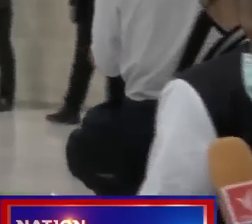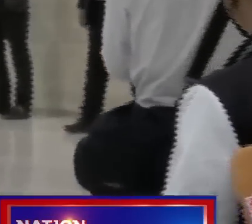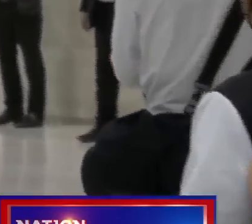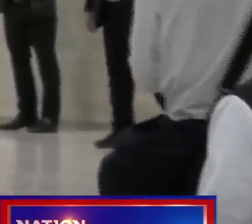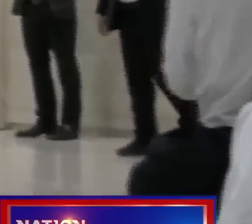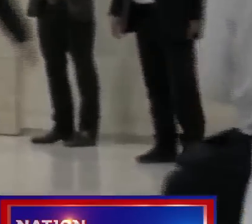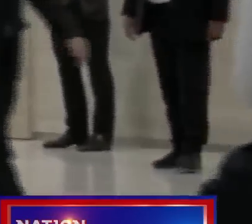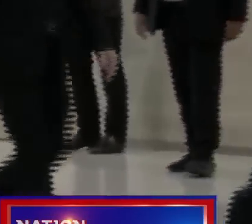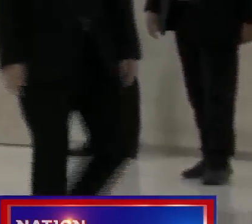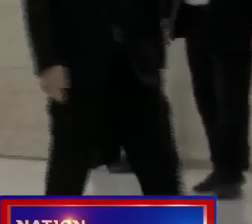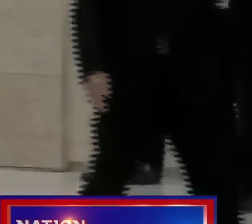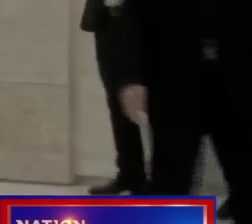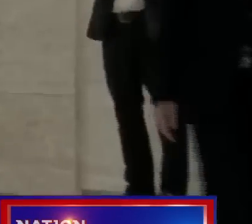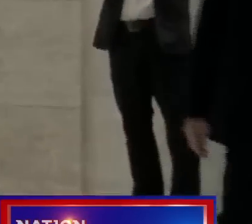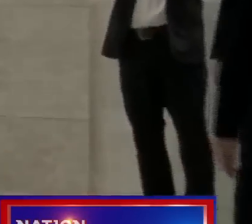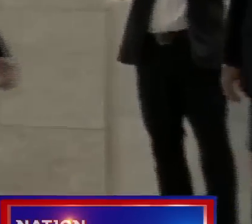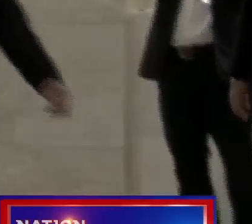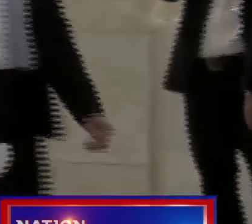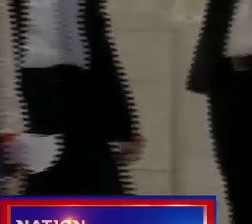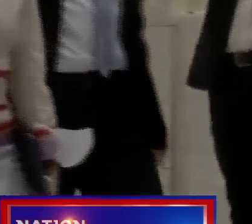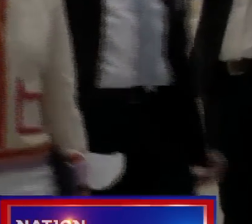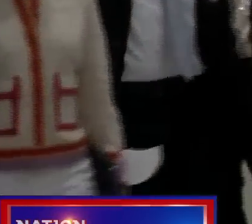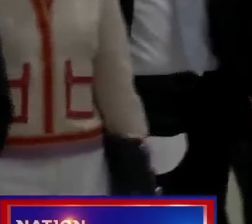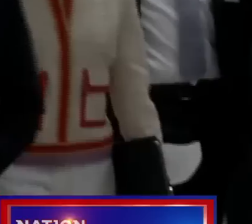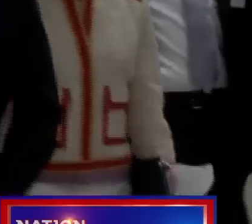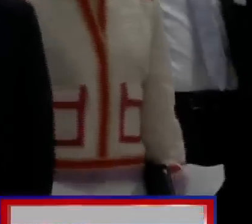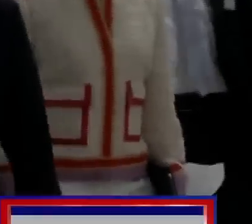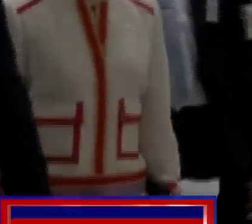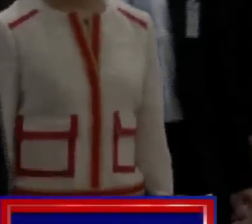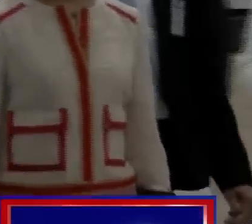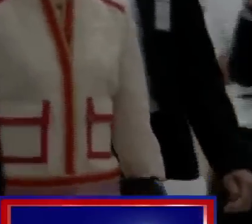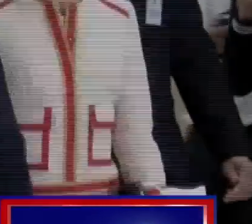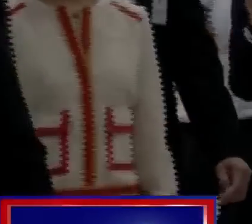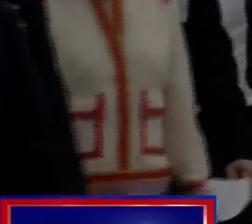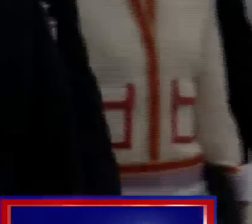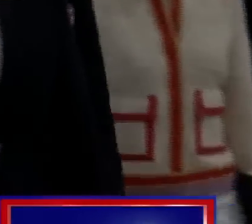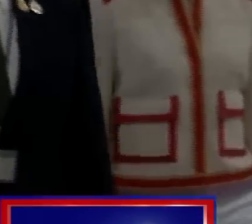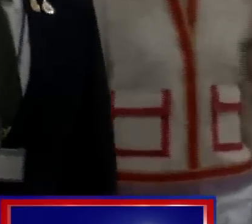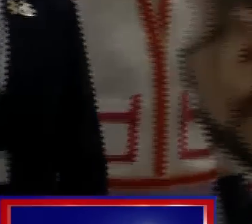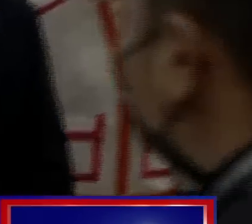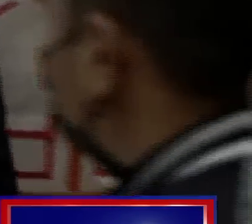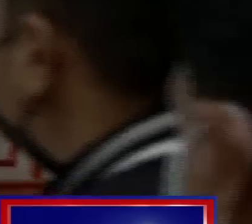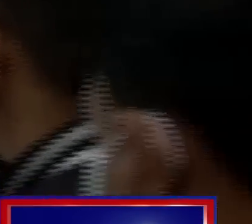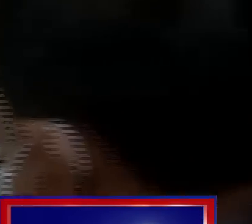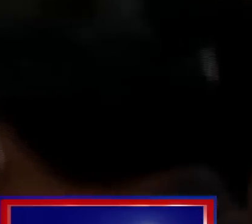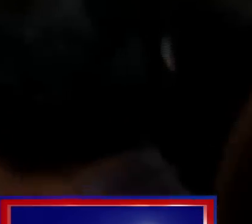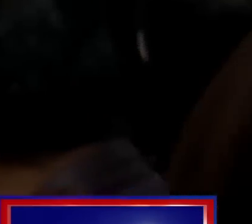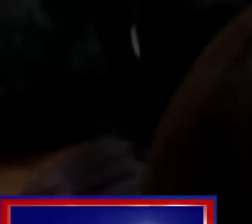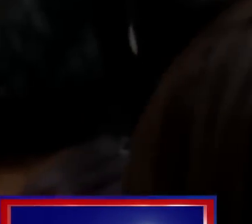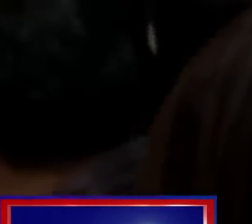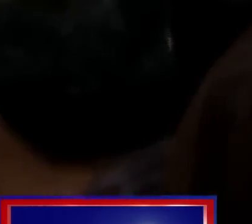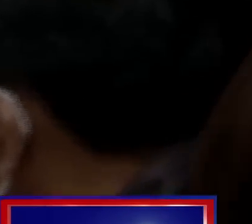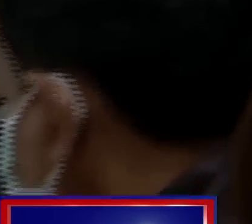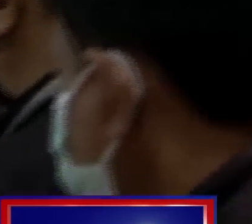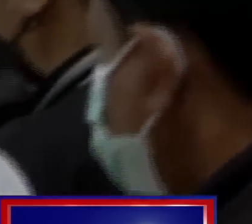าติก็ให้สัมภาษณ์ถึงประเด็นนี้ด้วยนะฮะเดินมาเนี่ยก็มีลูกท็อปนะฮะลูกท็อปบอกท่านนายกฮะท่านนายกอย่า